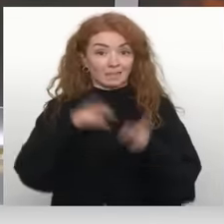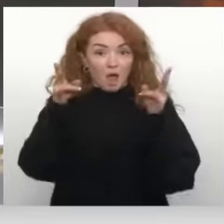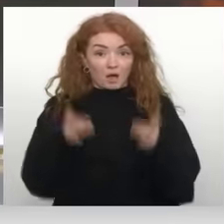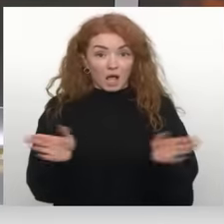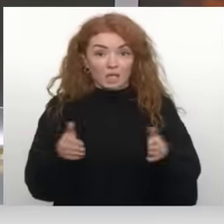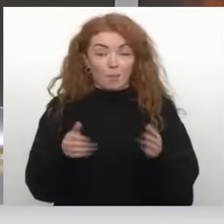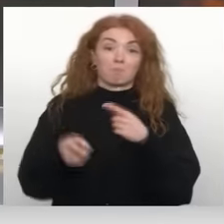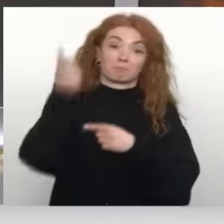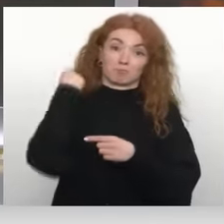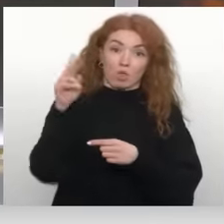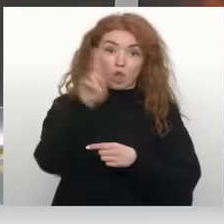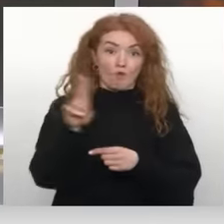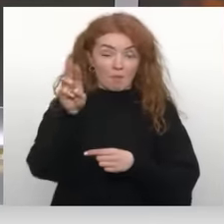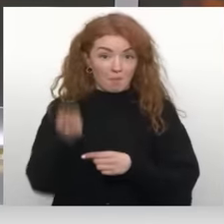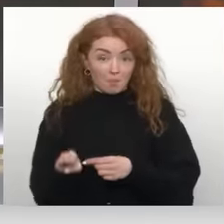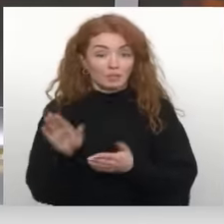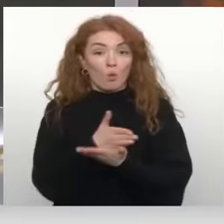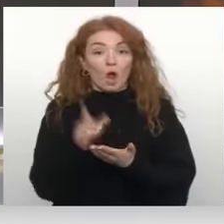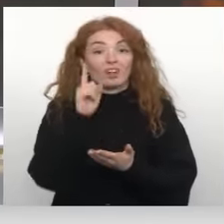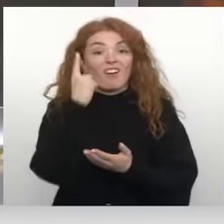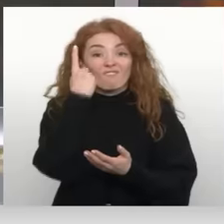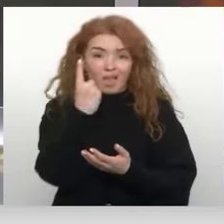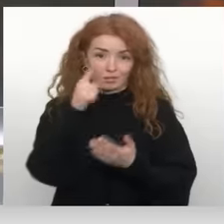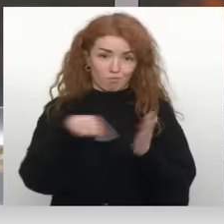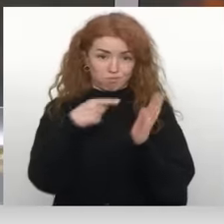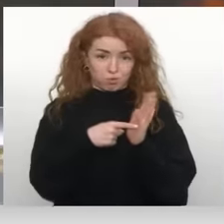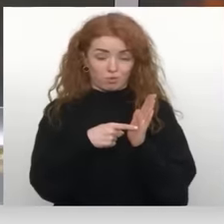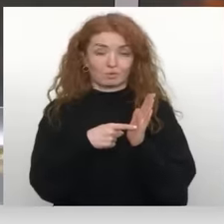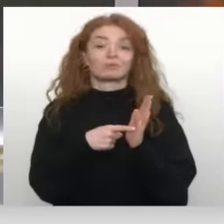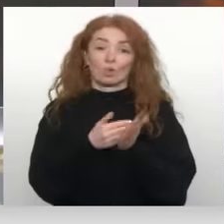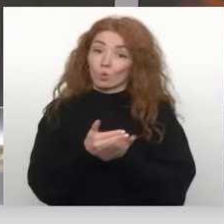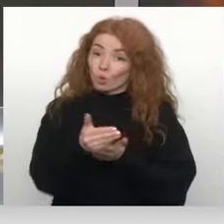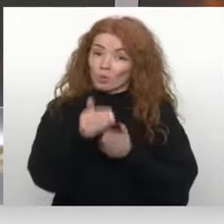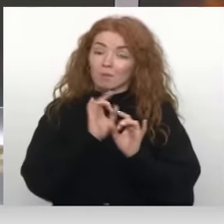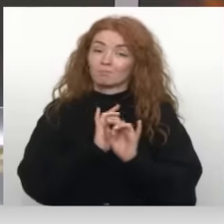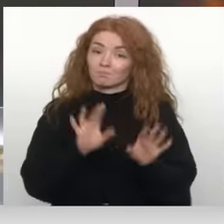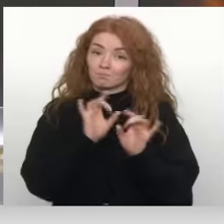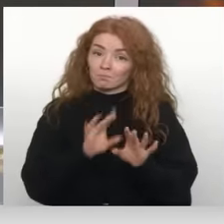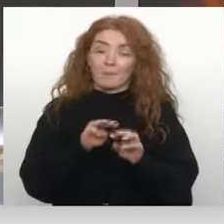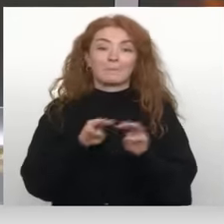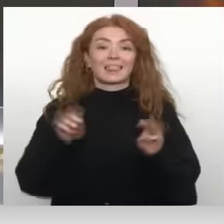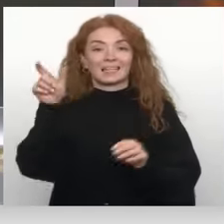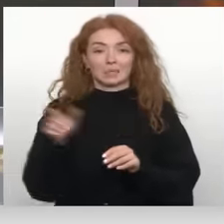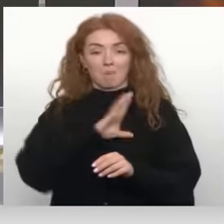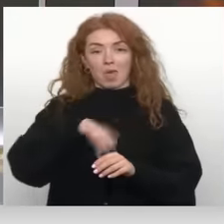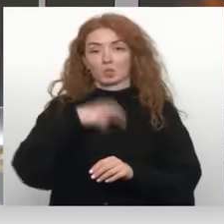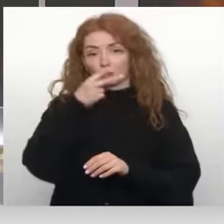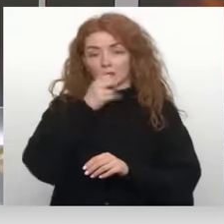sapulces pēr novembrī esot sakārtots tikai viens jautājums. Turpinājumā ministra teiktais pēcpusdienā pēc